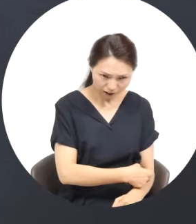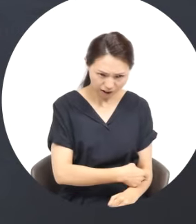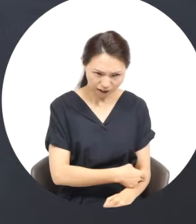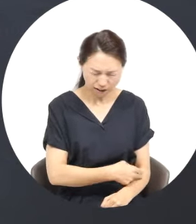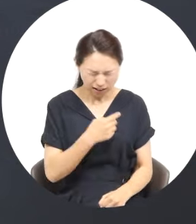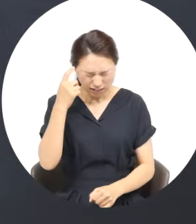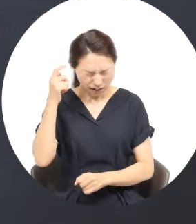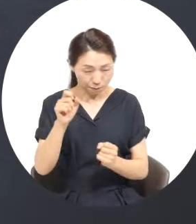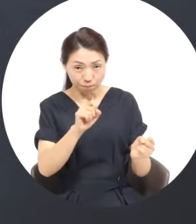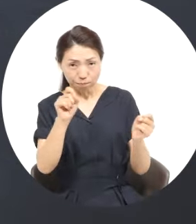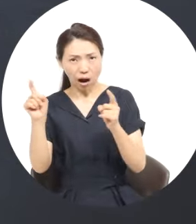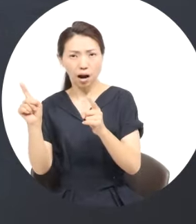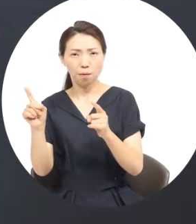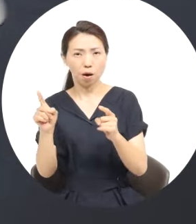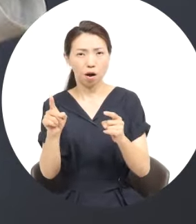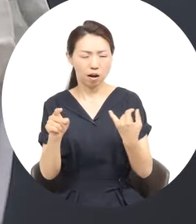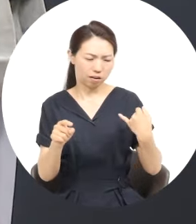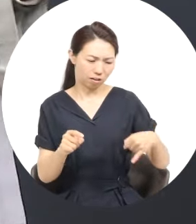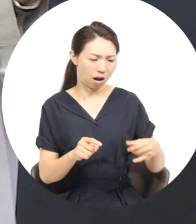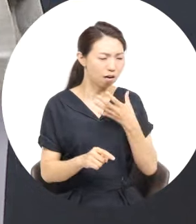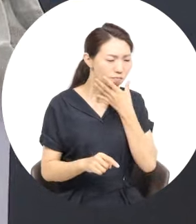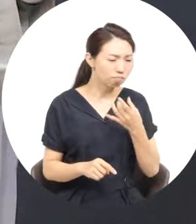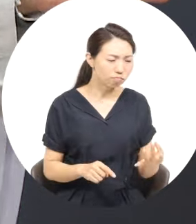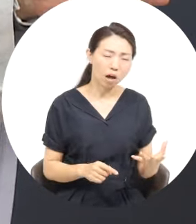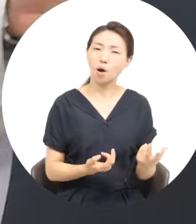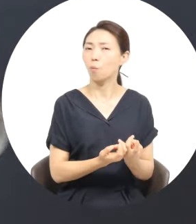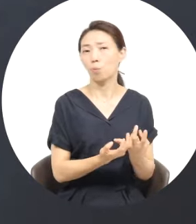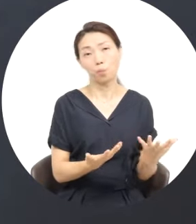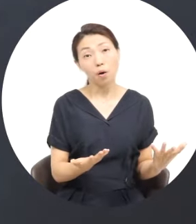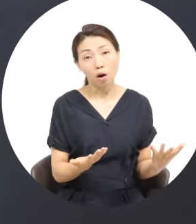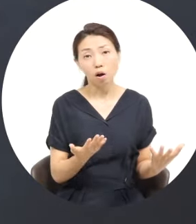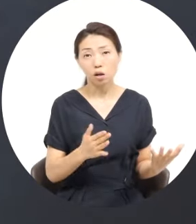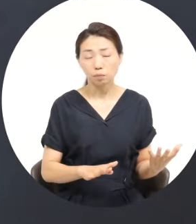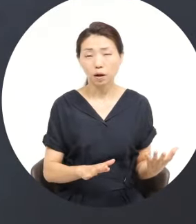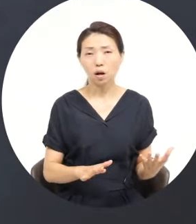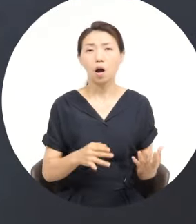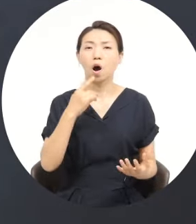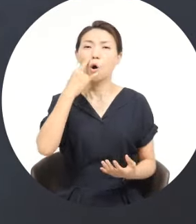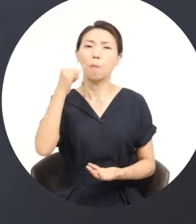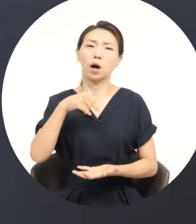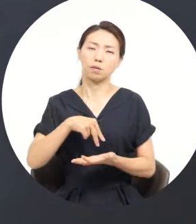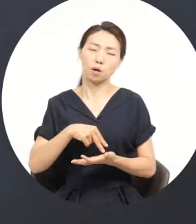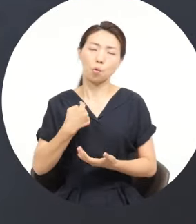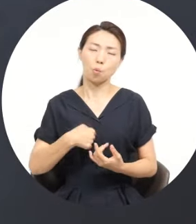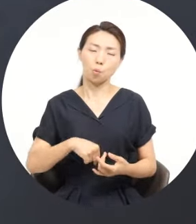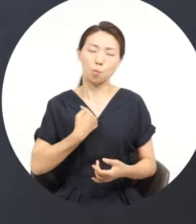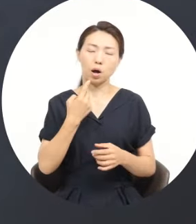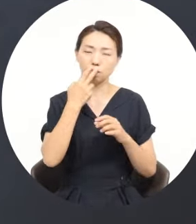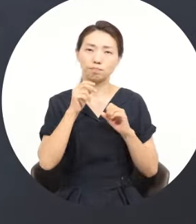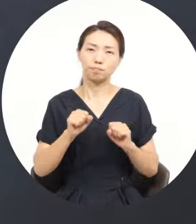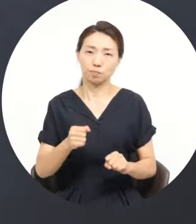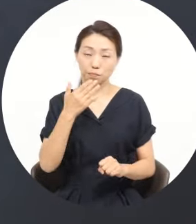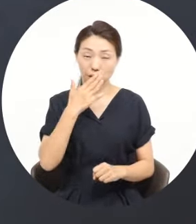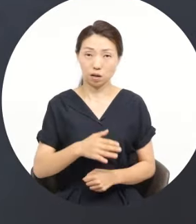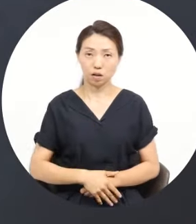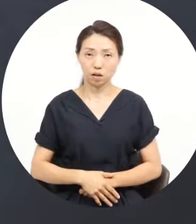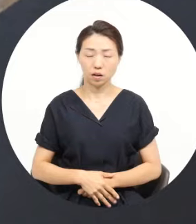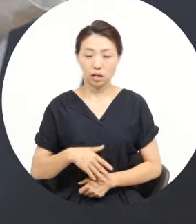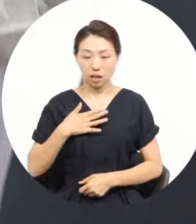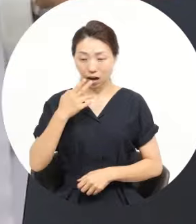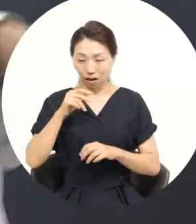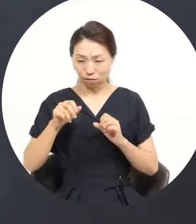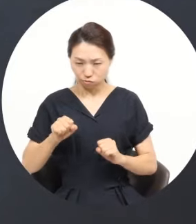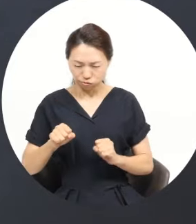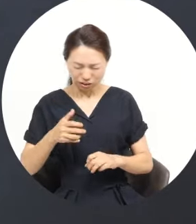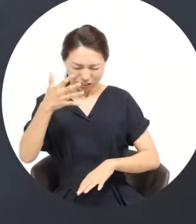참회하고 정신을 차리면 아이 불행은 어쩔 수 없더라도 자기라도 살 수가 있다. 자기가 살아야